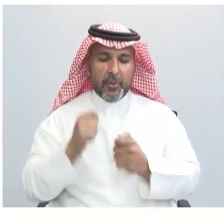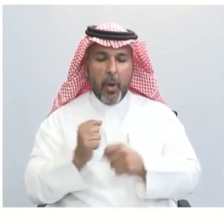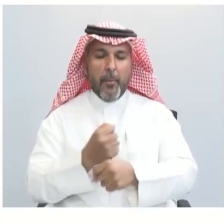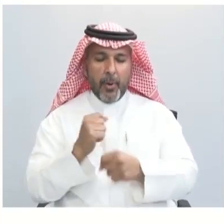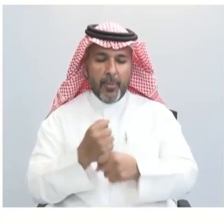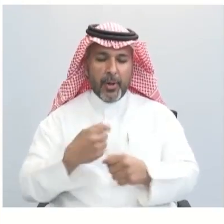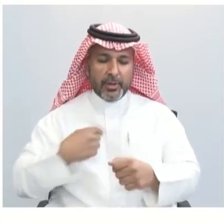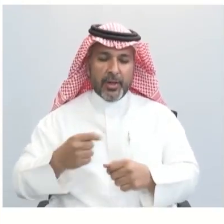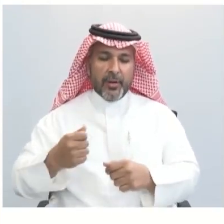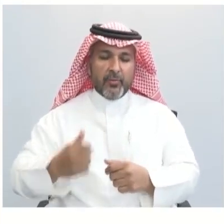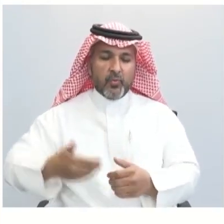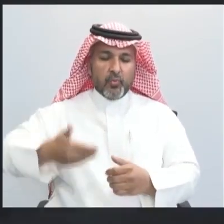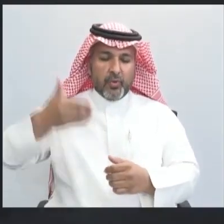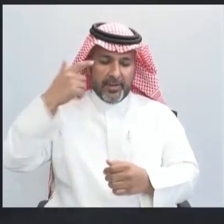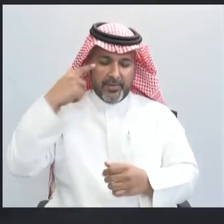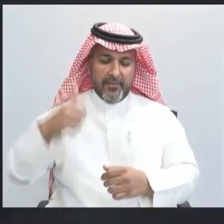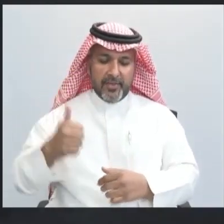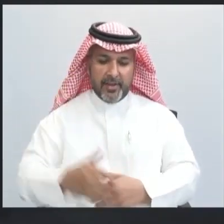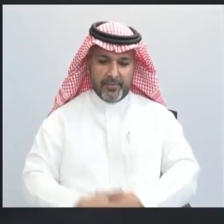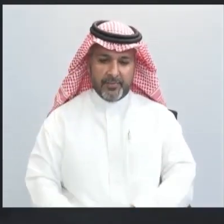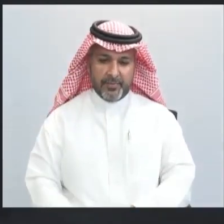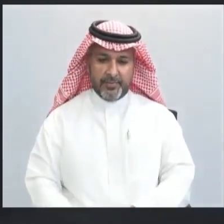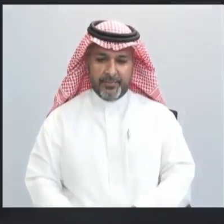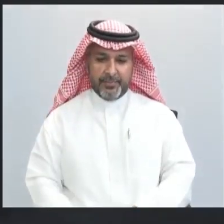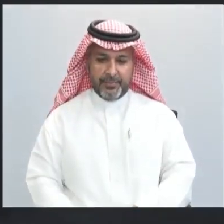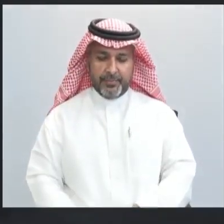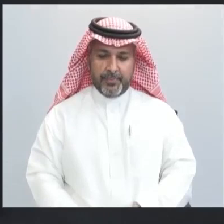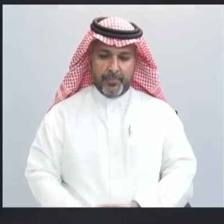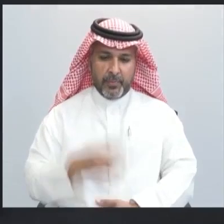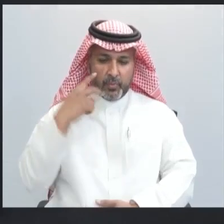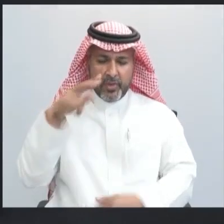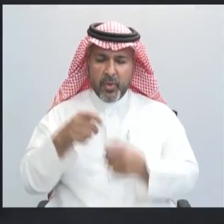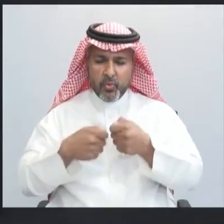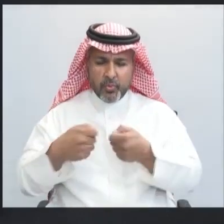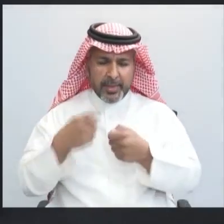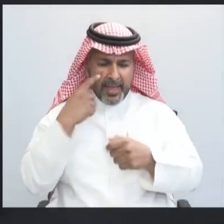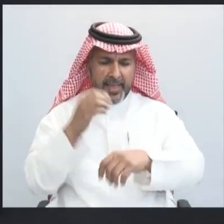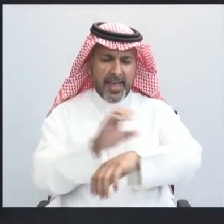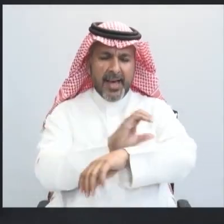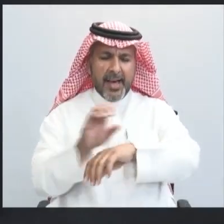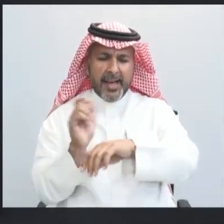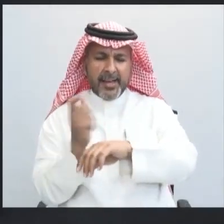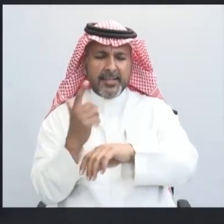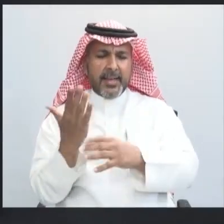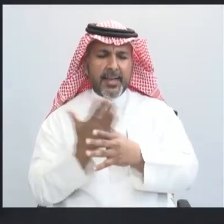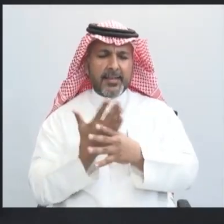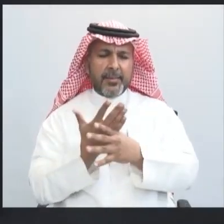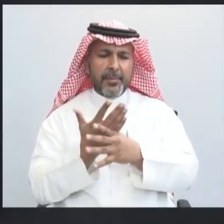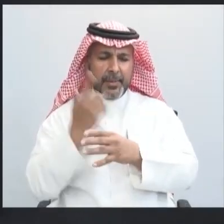الترويجية، تستخدم الرسائل الترويجية لعرض المنتجات والإعلانات والخدمات